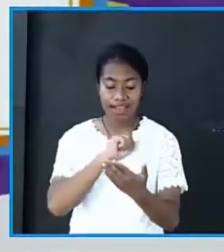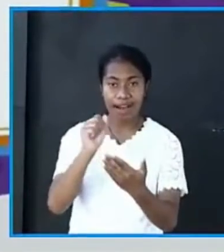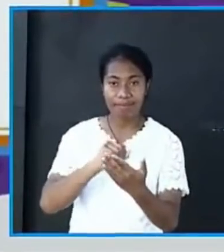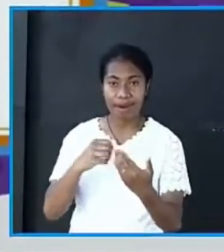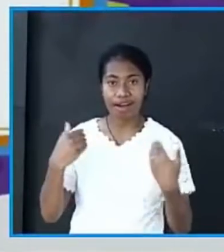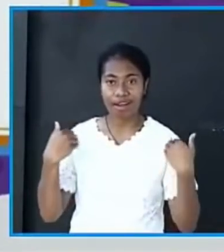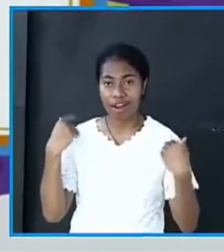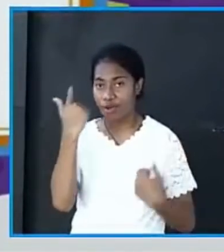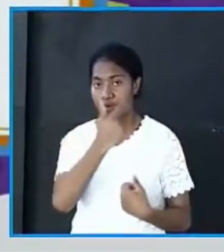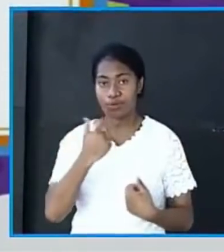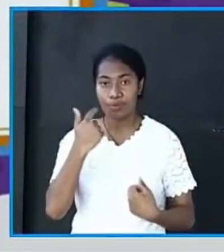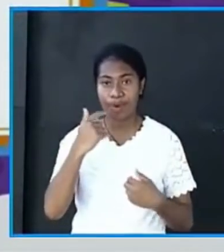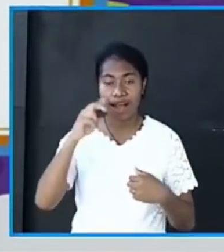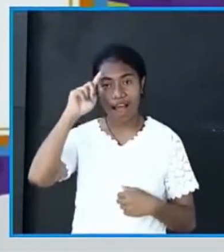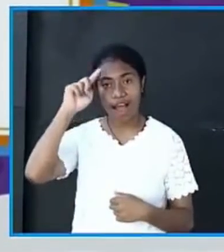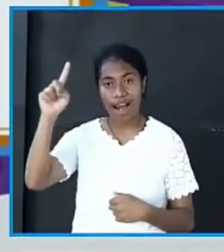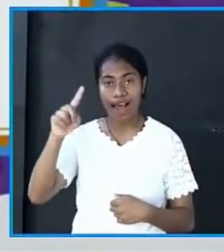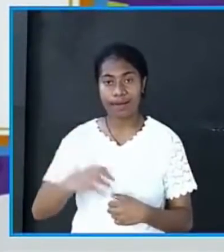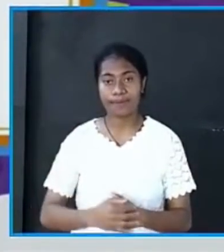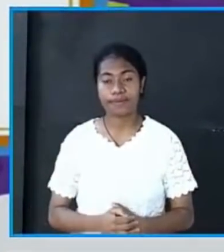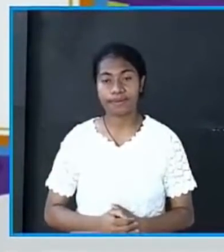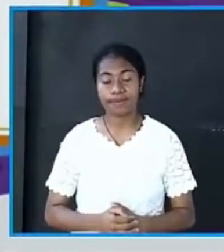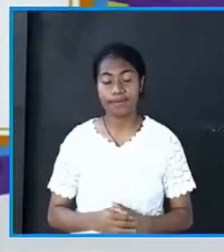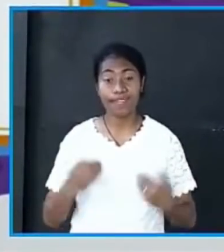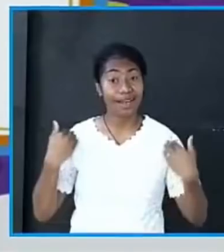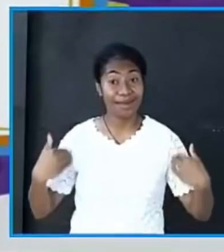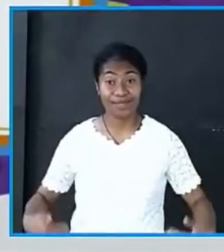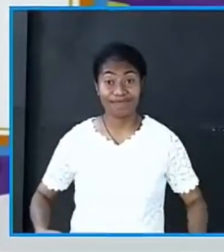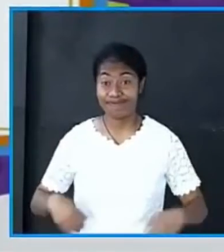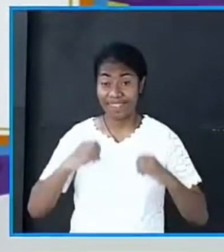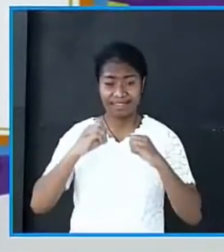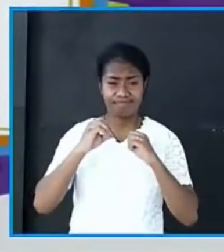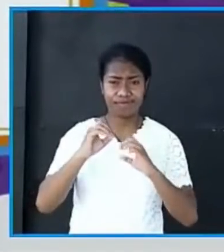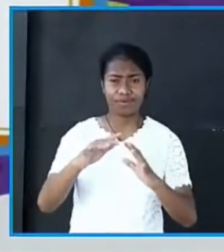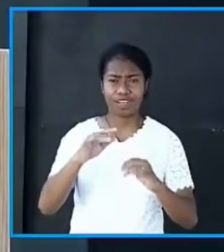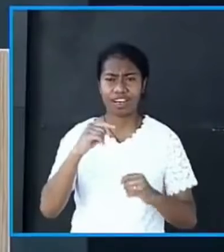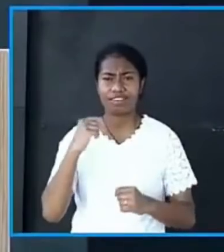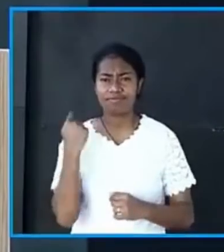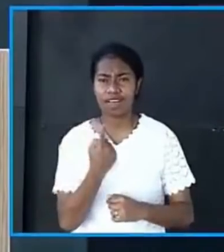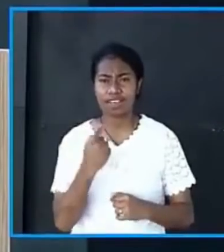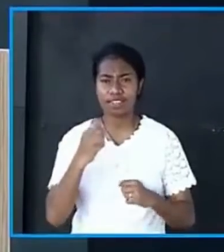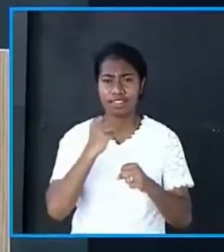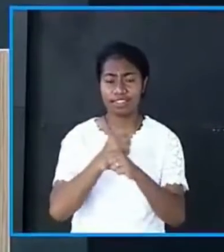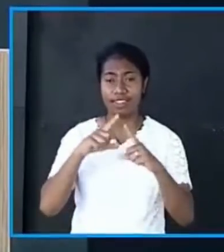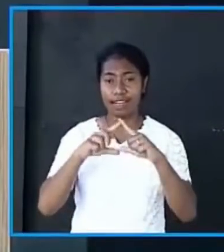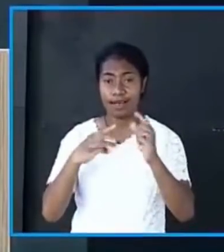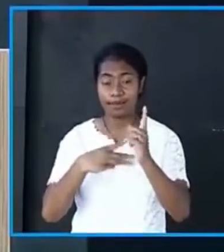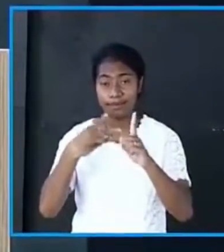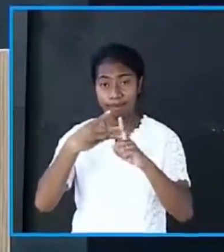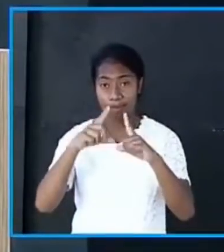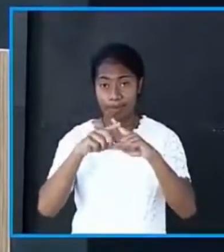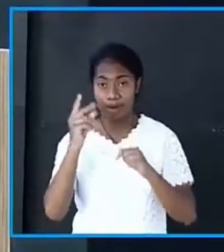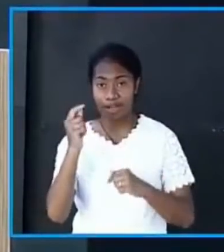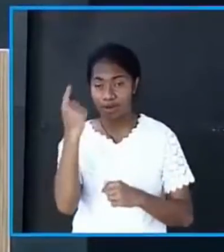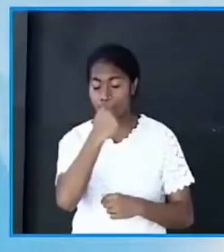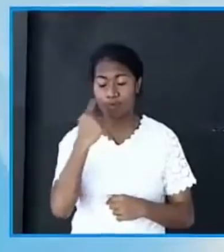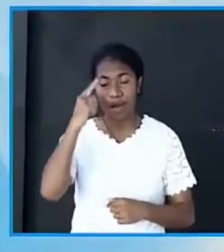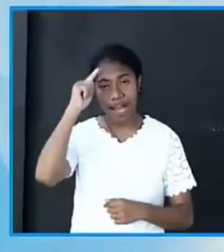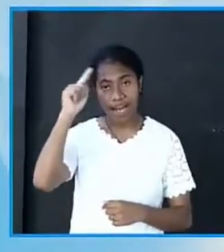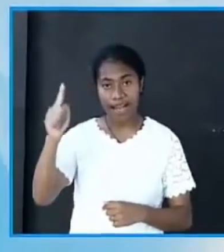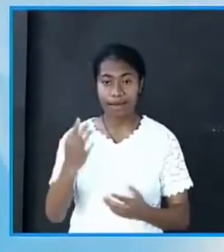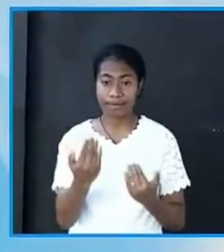Allah manusia diciptakan menurut gambar dan rupa Allah Maria teksnya air 26